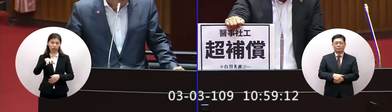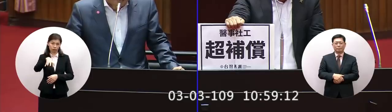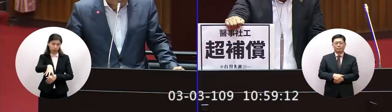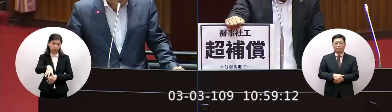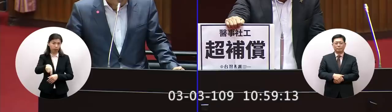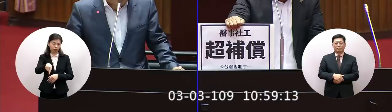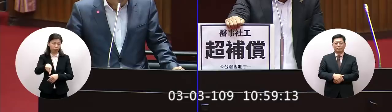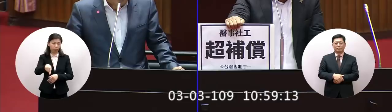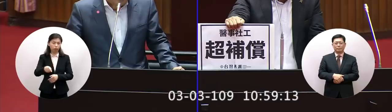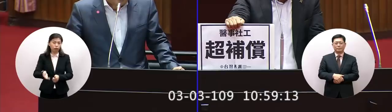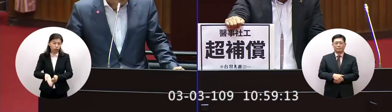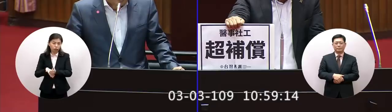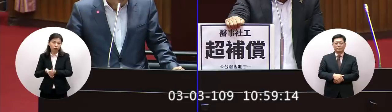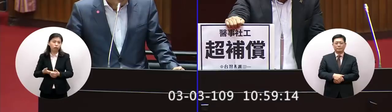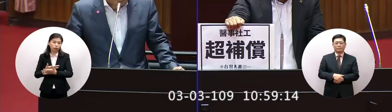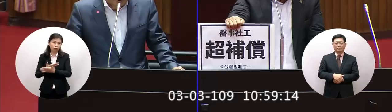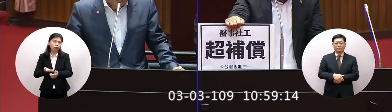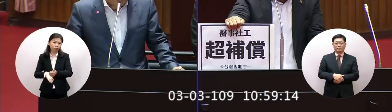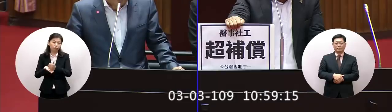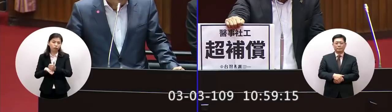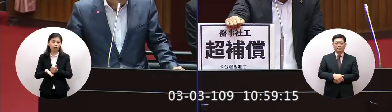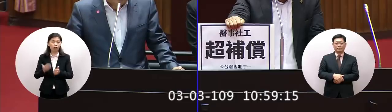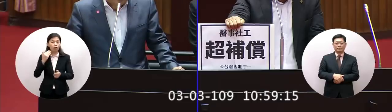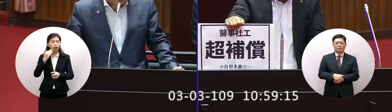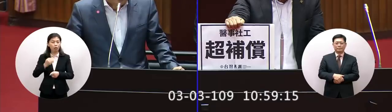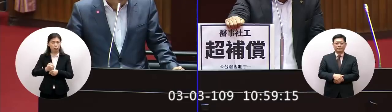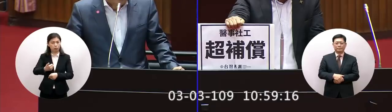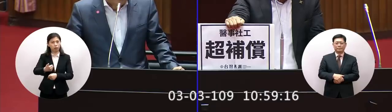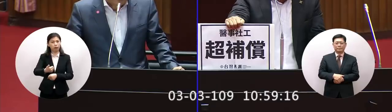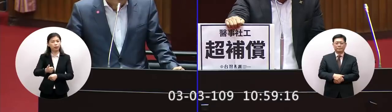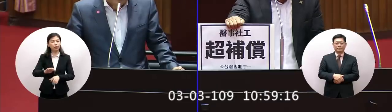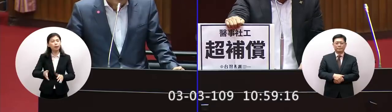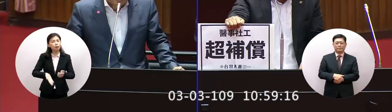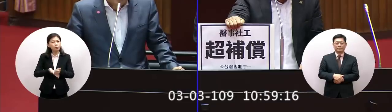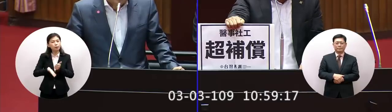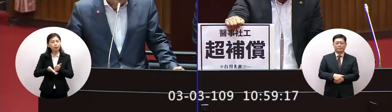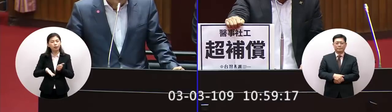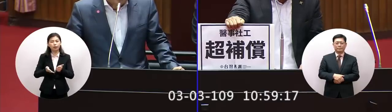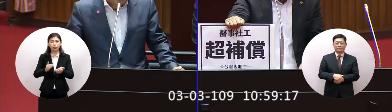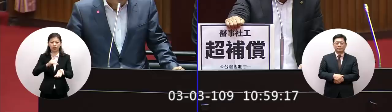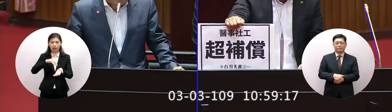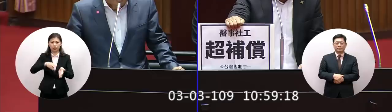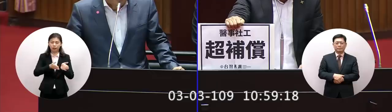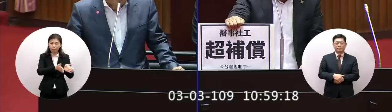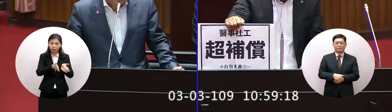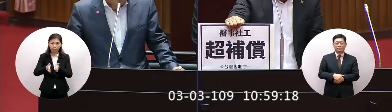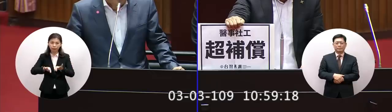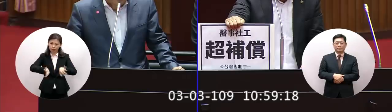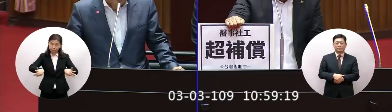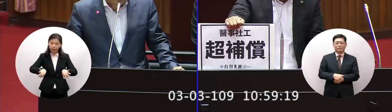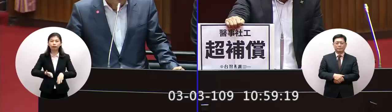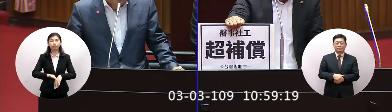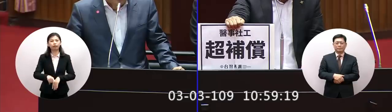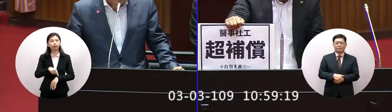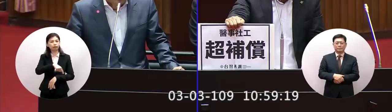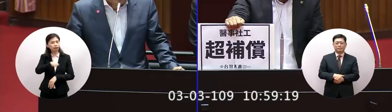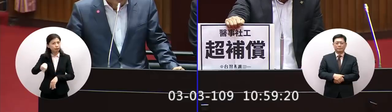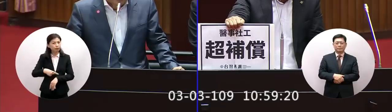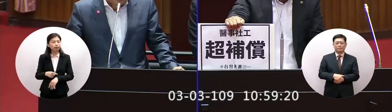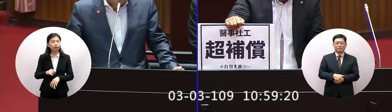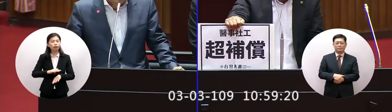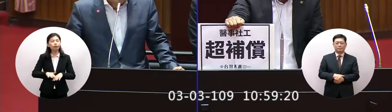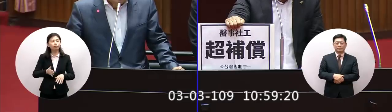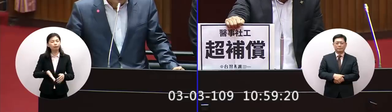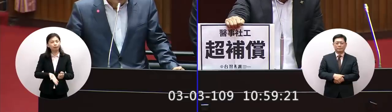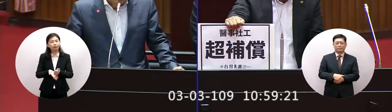我们会有奖励，特别在做的比较好，比如我们现在在鼓励我们分流分仓等等相关的这些行为，我们就会予